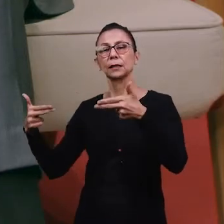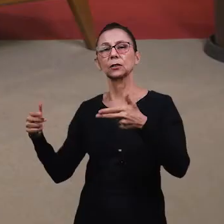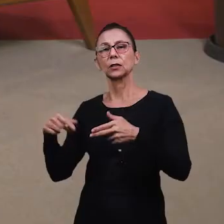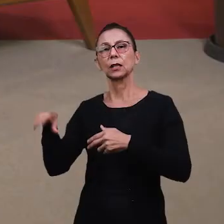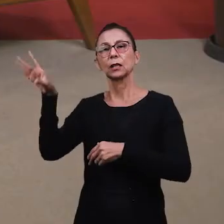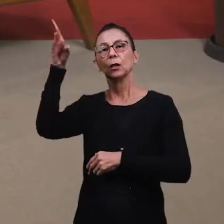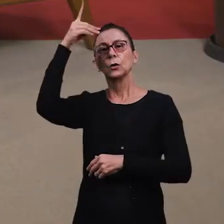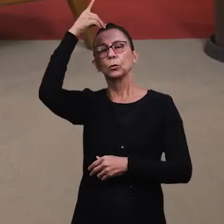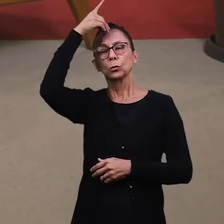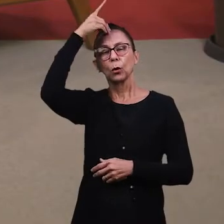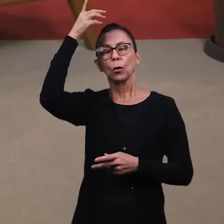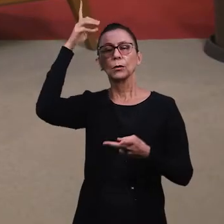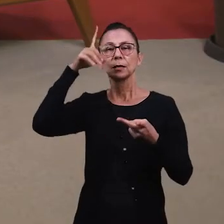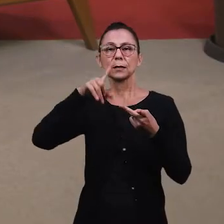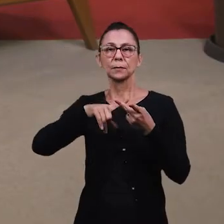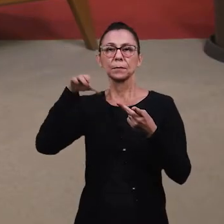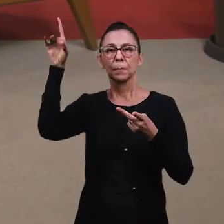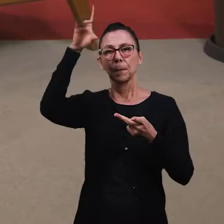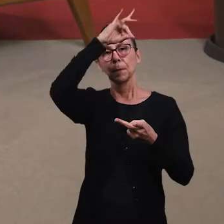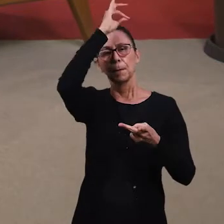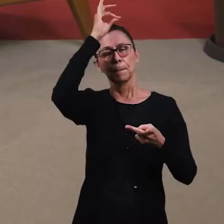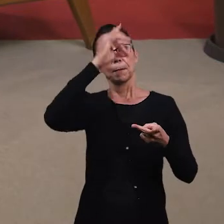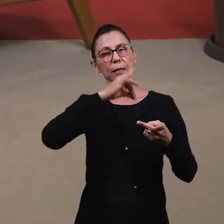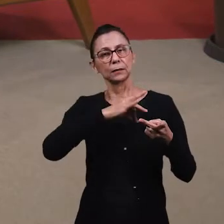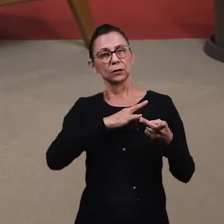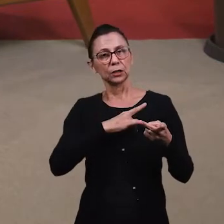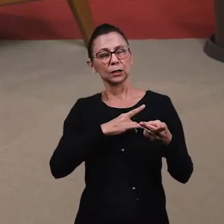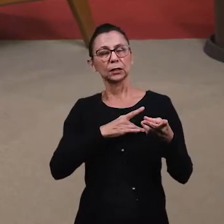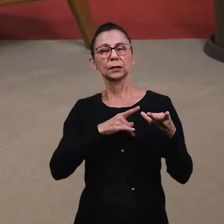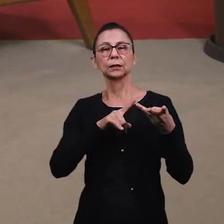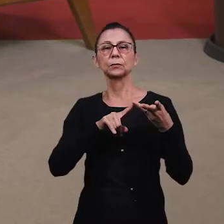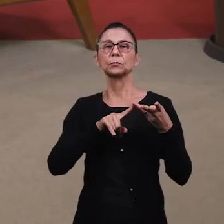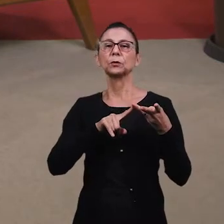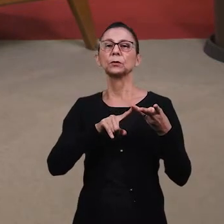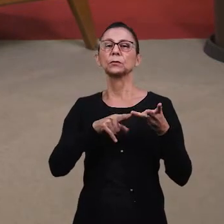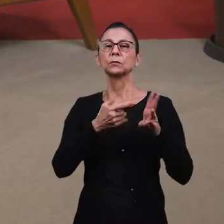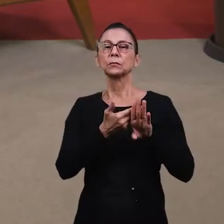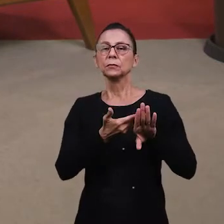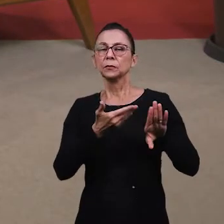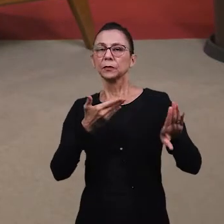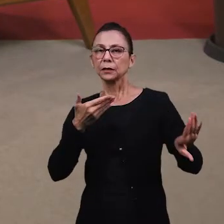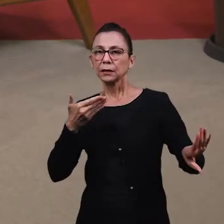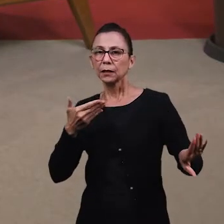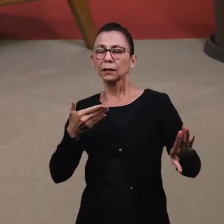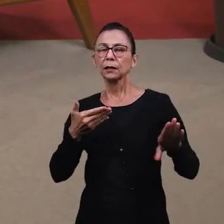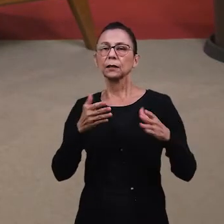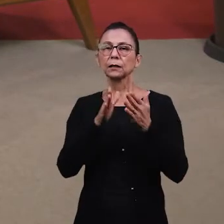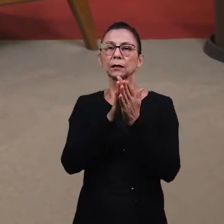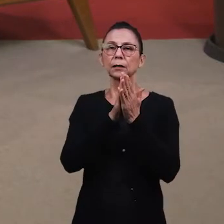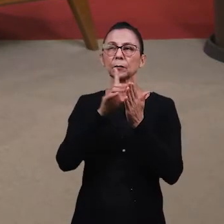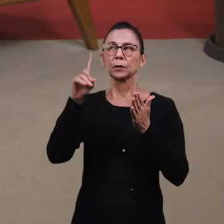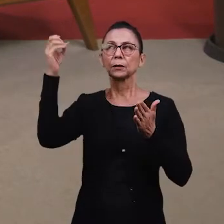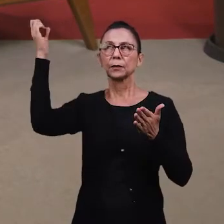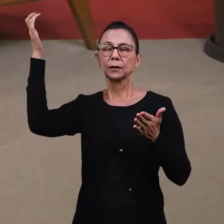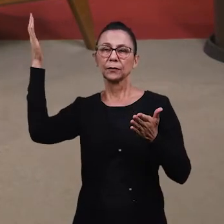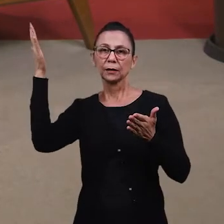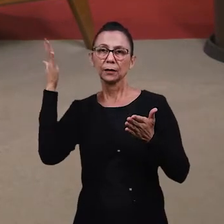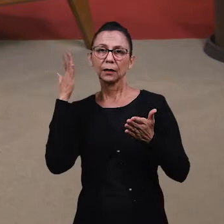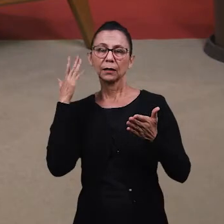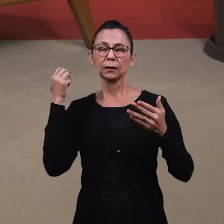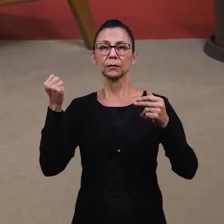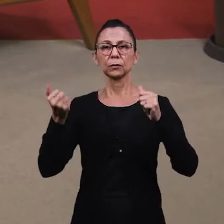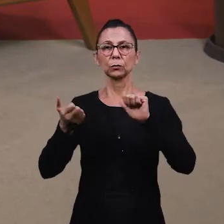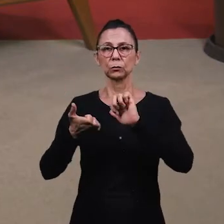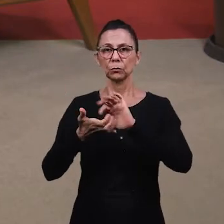Quels étaient les cadeaux que l'Église a aujourd'hui? Elle est adornée avec le Saint-Esprit. Elle est adornée avec le baptême du